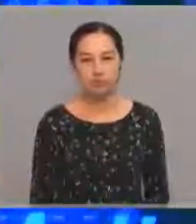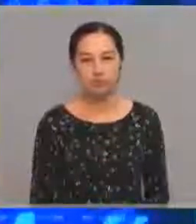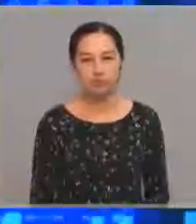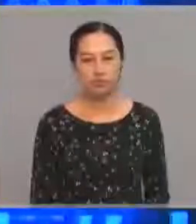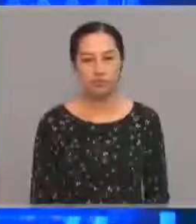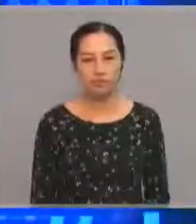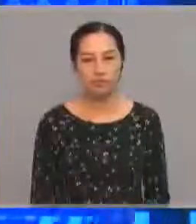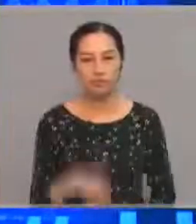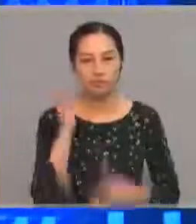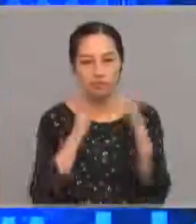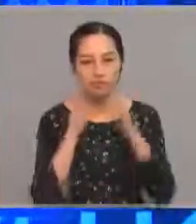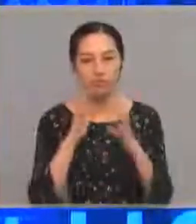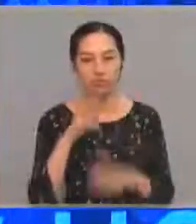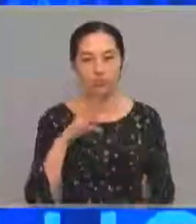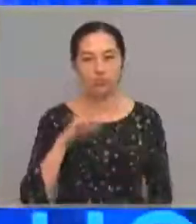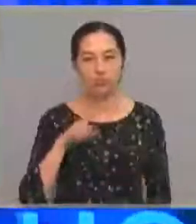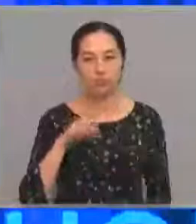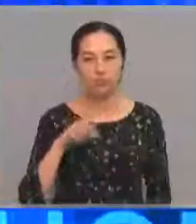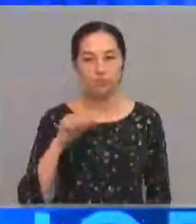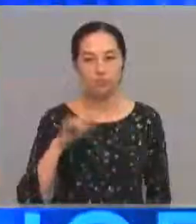Южно-Казахстанского университета имени Мухтара Эвезова.